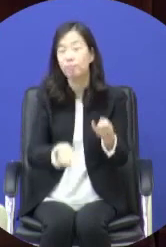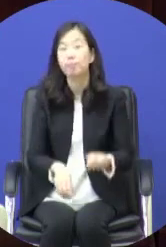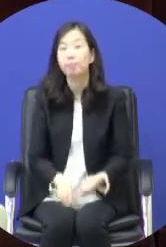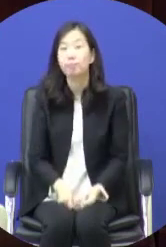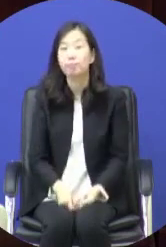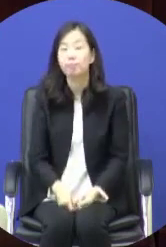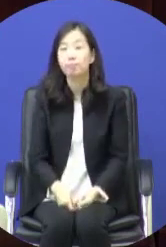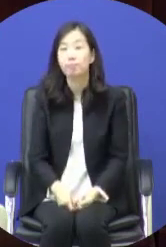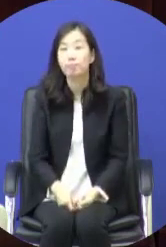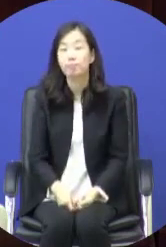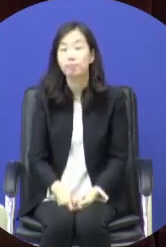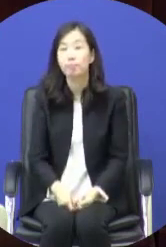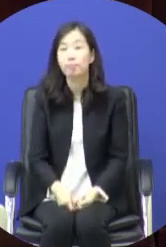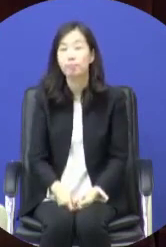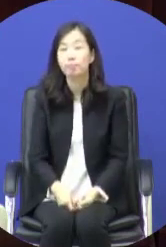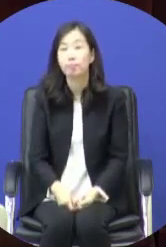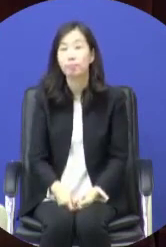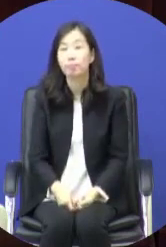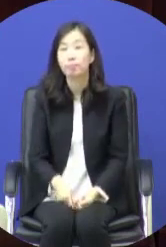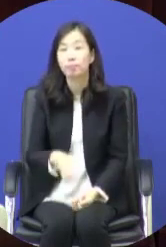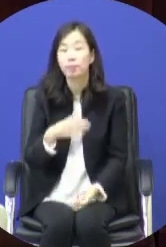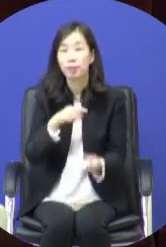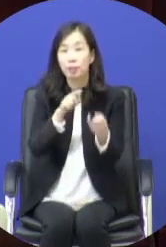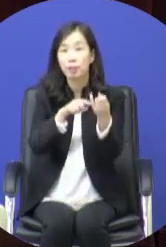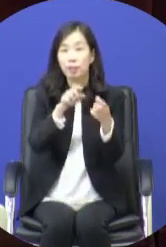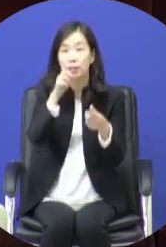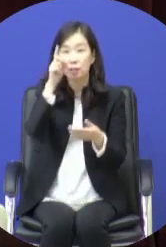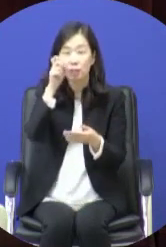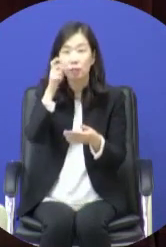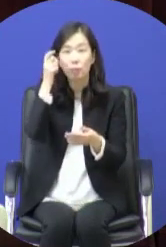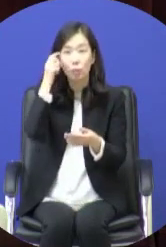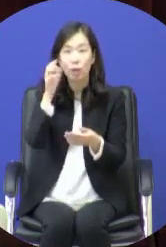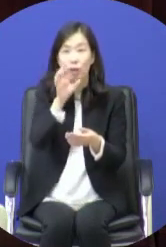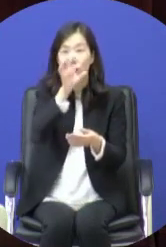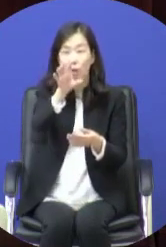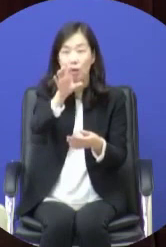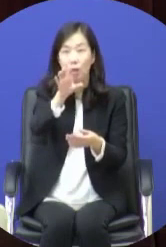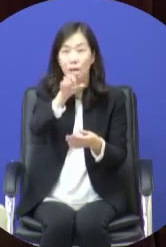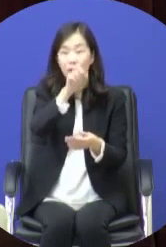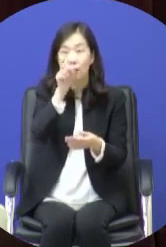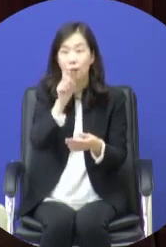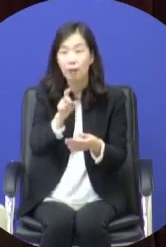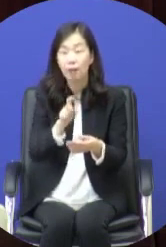씨입니다. 제가 이분의 사진을 왜 이곳에 올렸겠습니까?